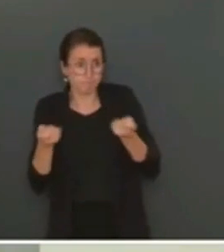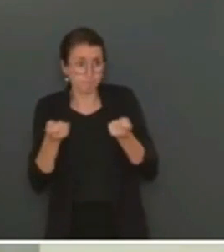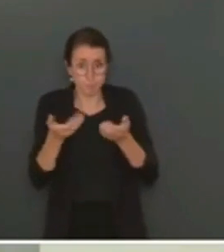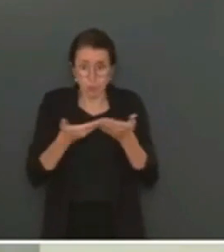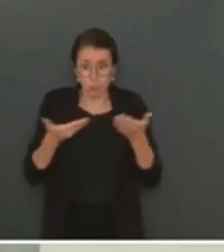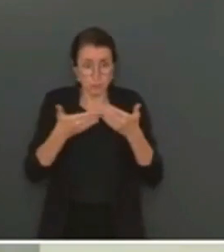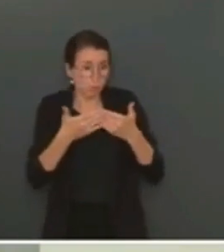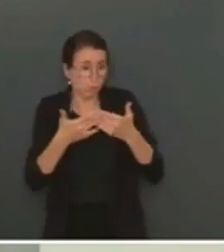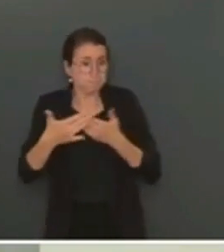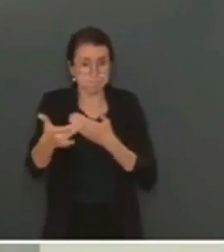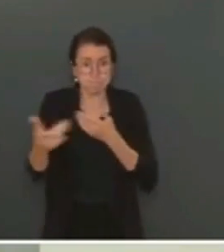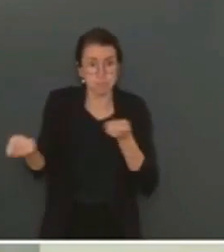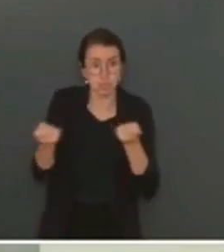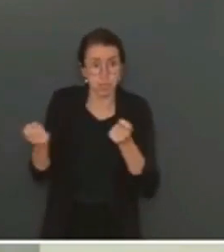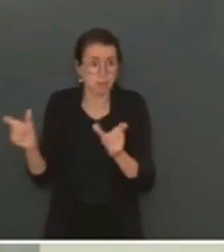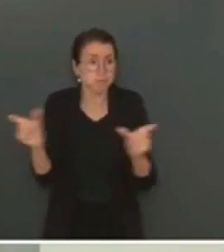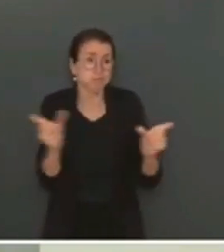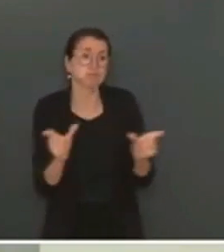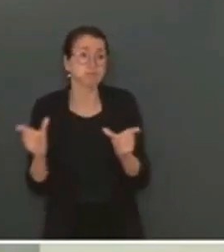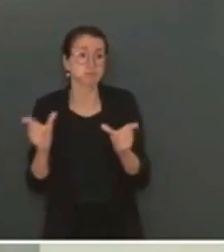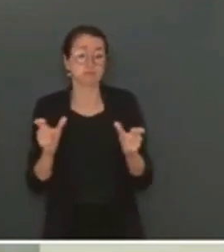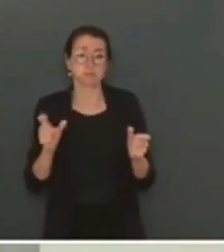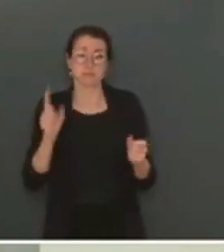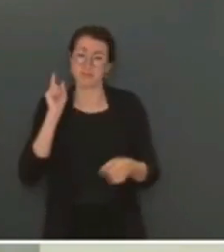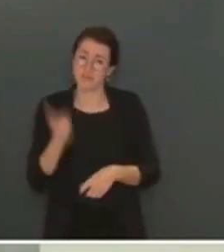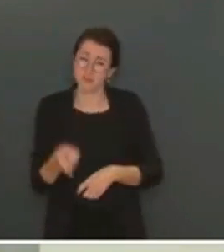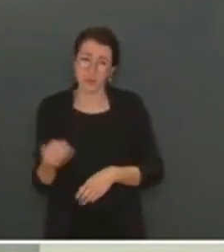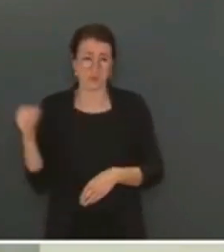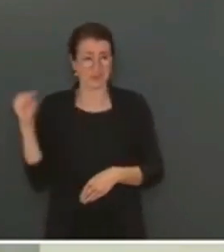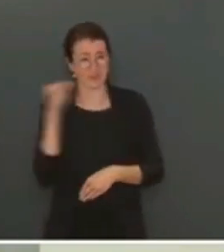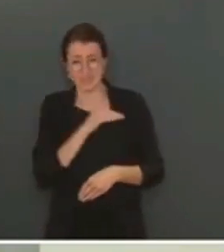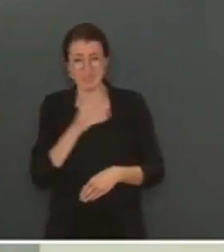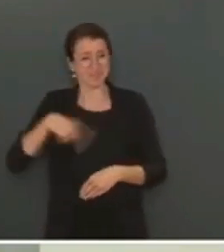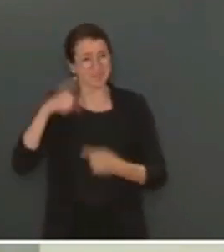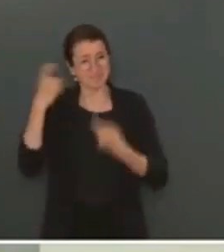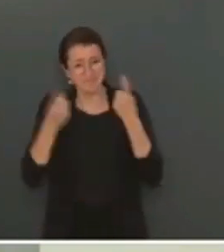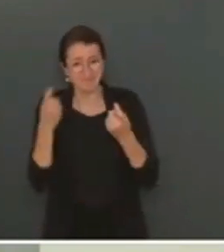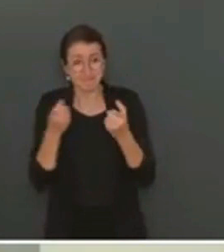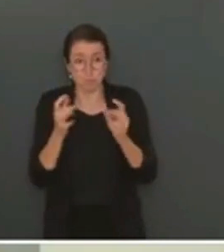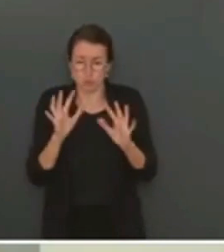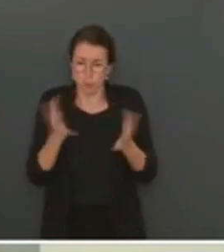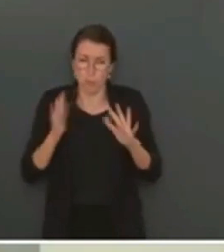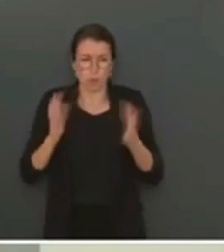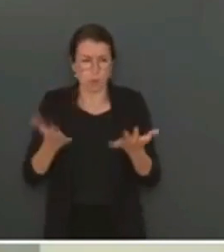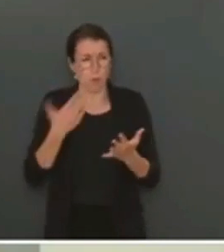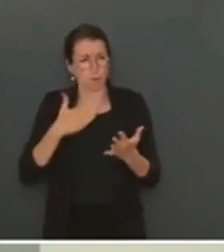trouver rapidement une solution durable à cette question que nous estimons essentielle.